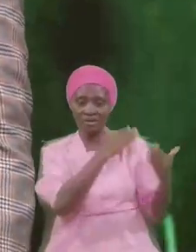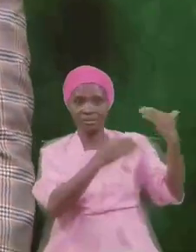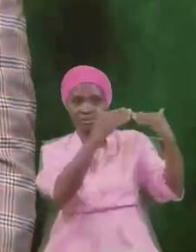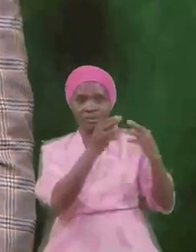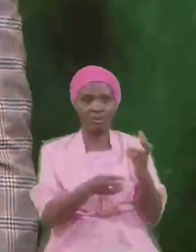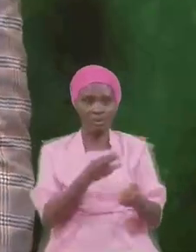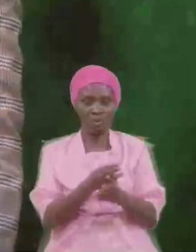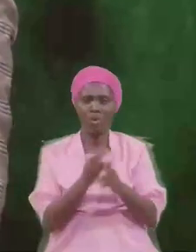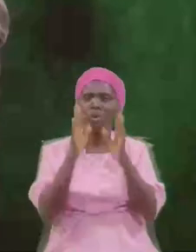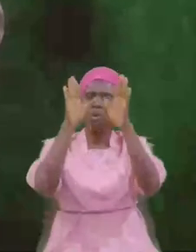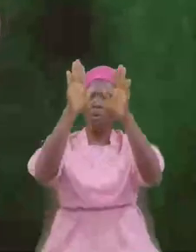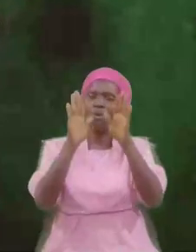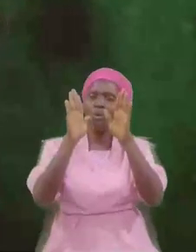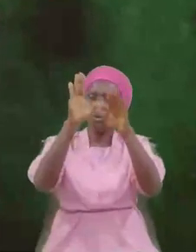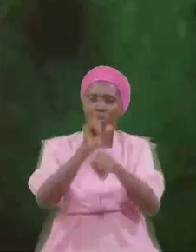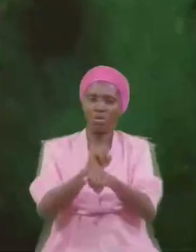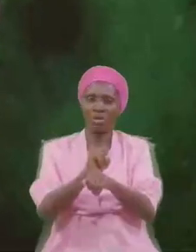eux, les prodiges en eux,